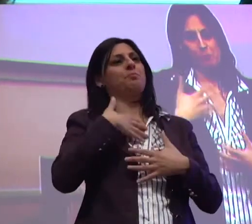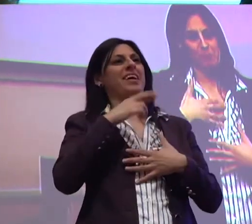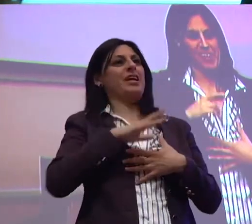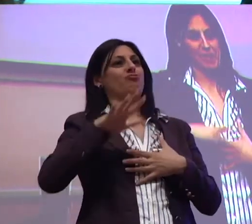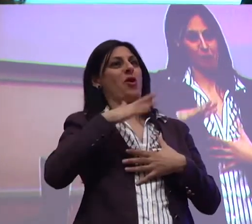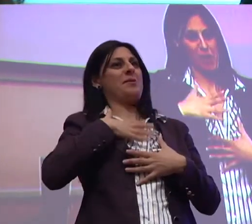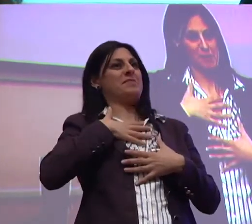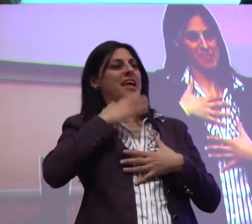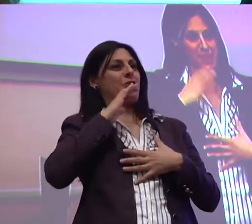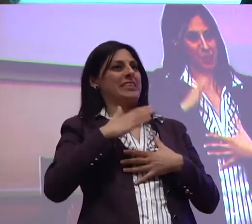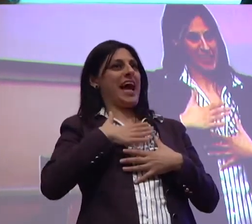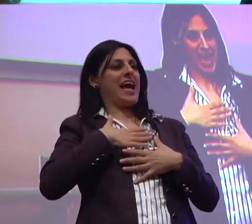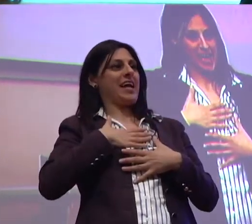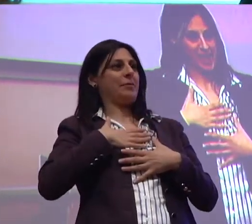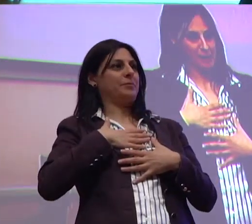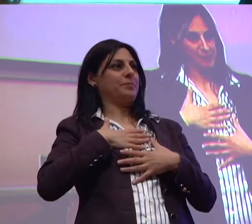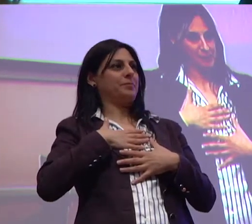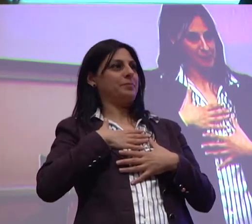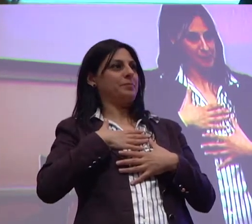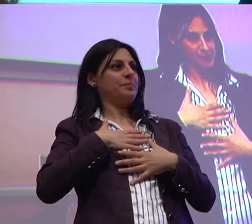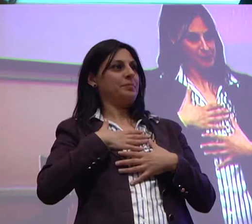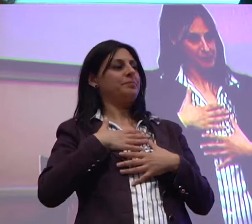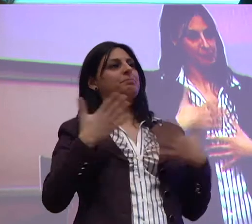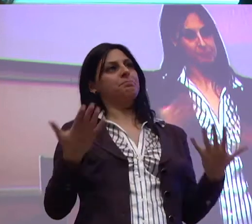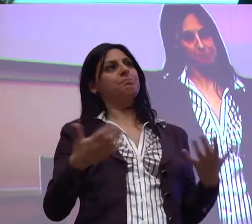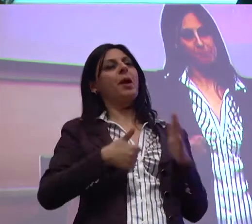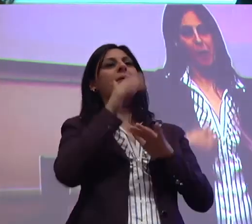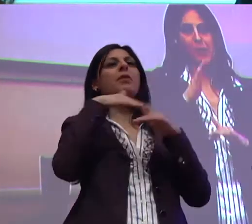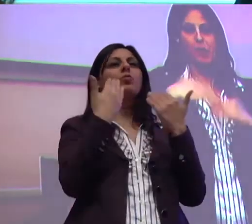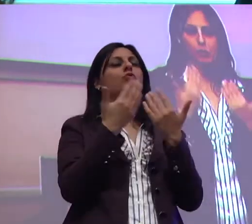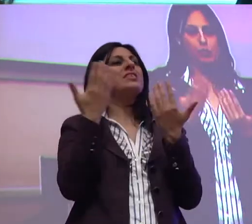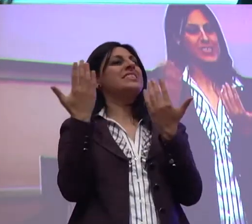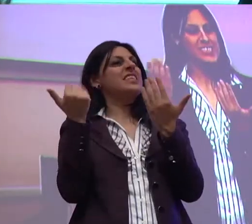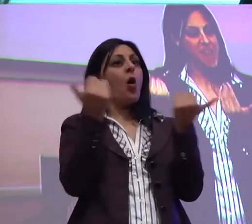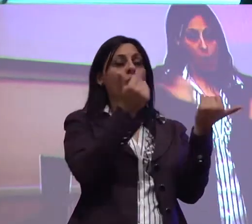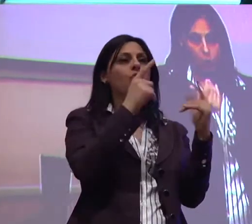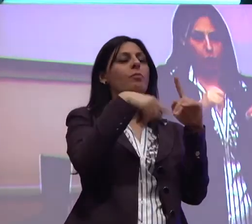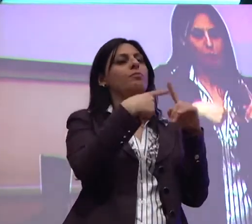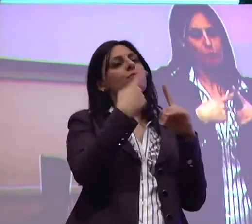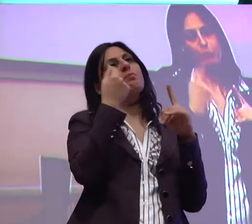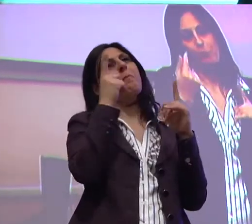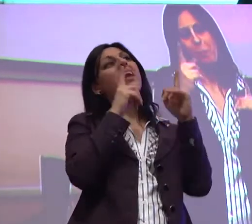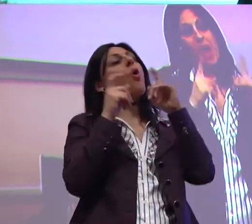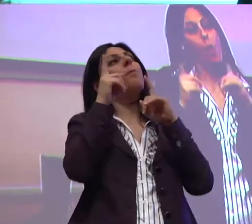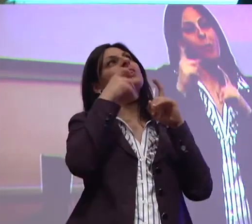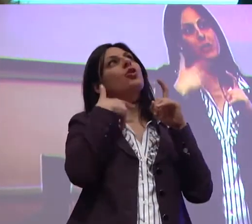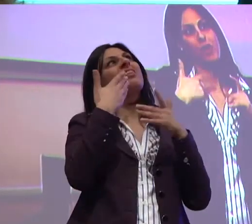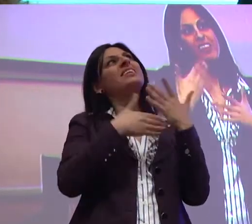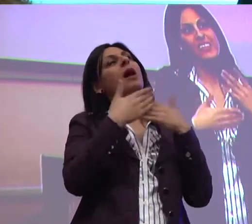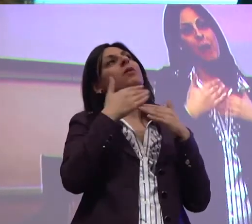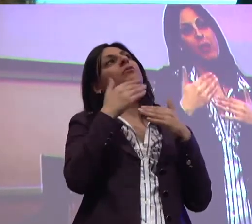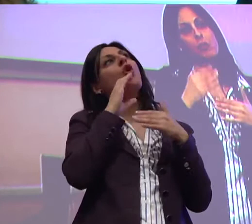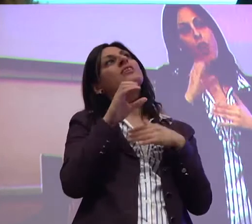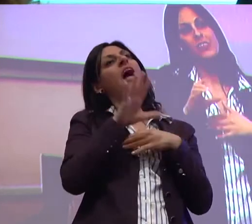regione toscana. Intanto il saluto e la preoccupazione dei disabili toscani